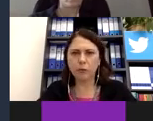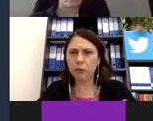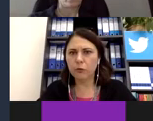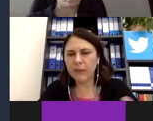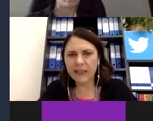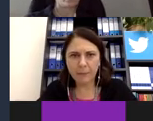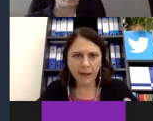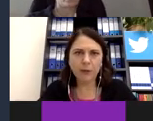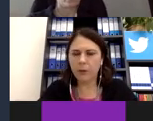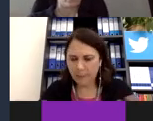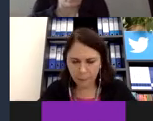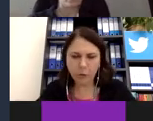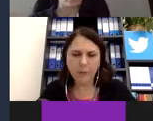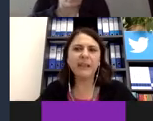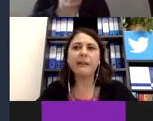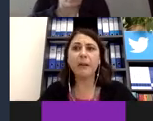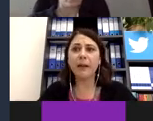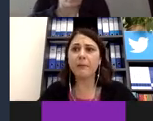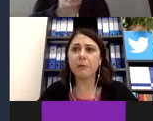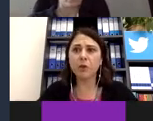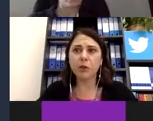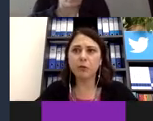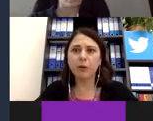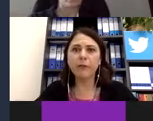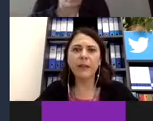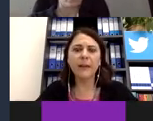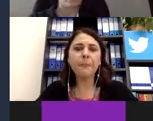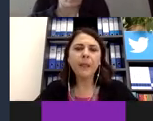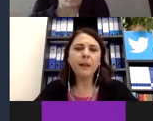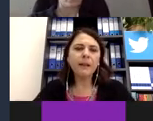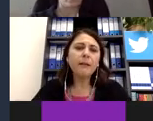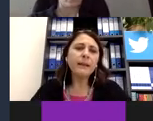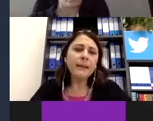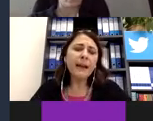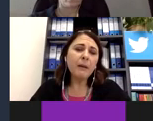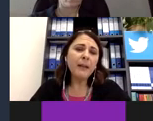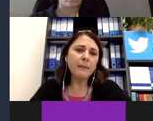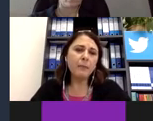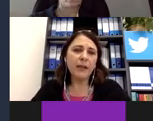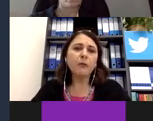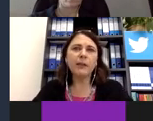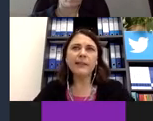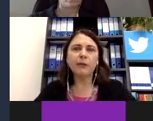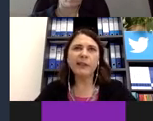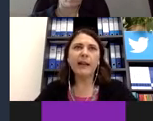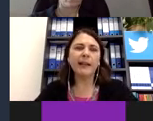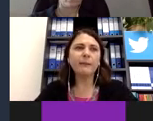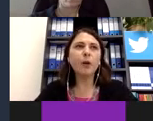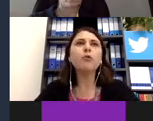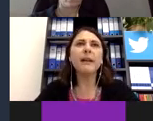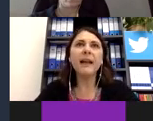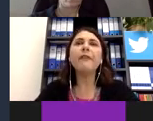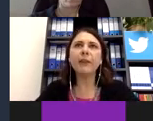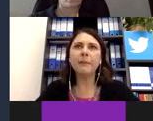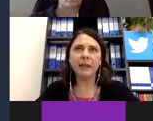riportiamo sono solo due esempi a titolo appunto veramente semplificativo ma ce ne sono a non finire. Da da una parte abbiamo gli account istituzionali che